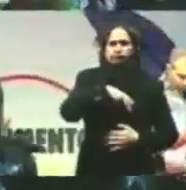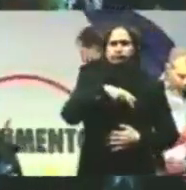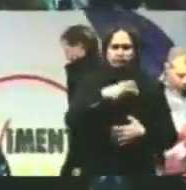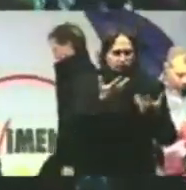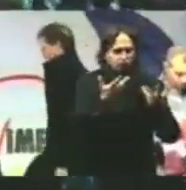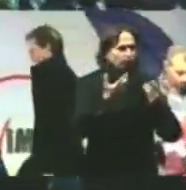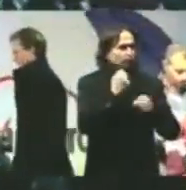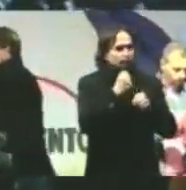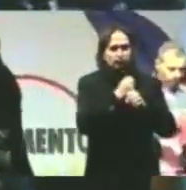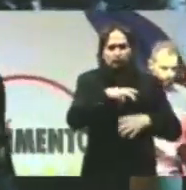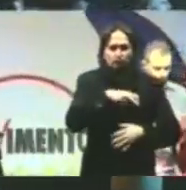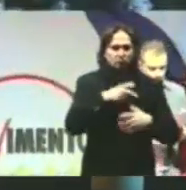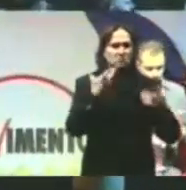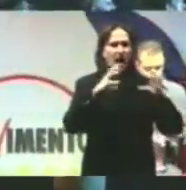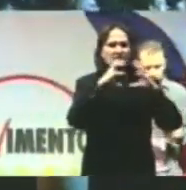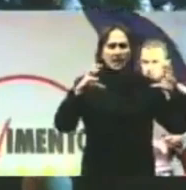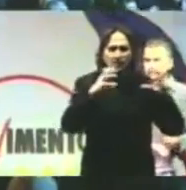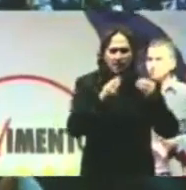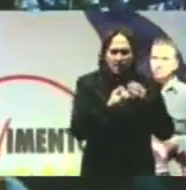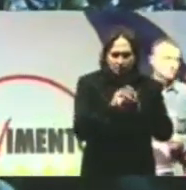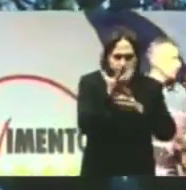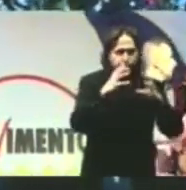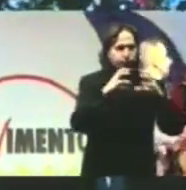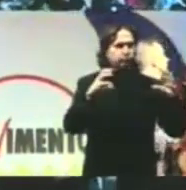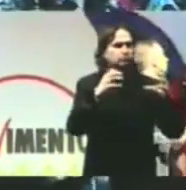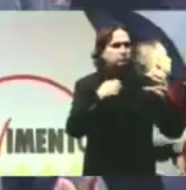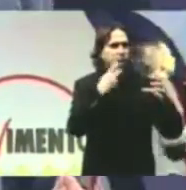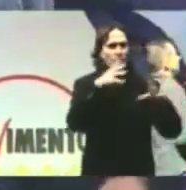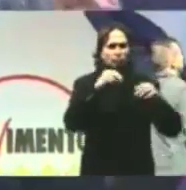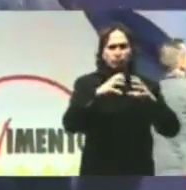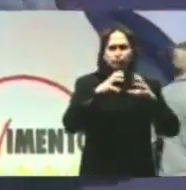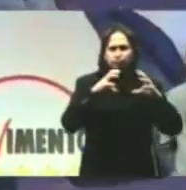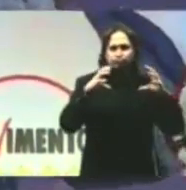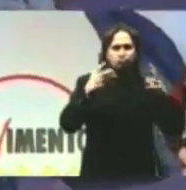un'azienda, vederla crescere insieme a delle altre persone